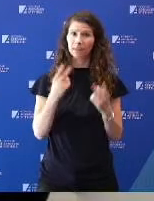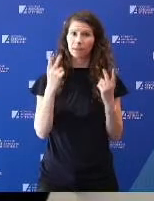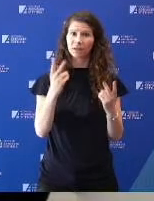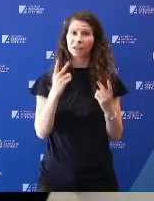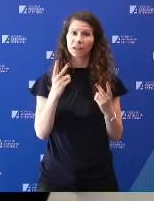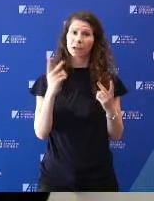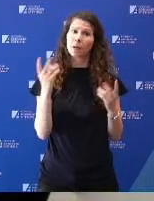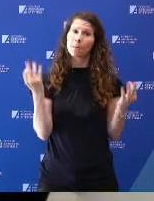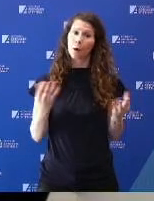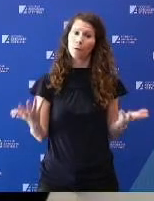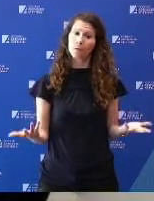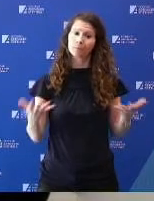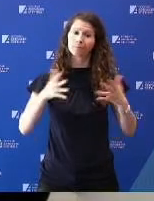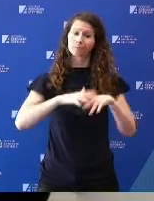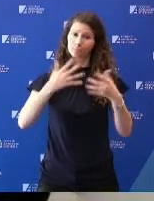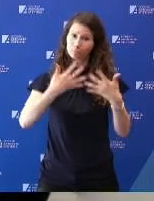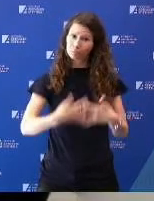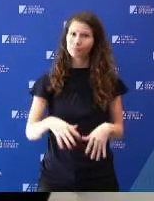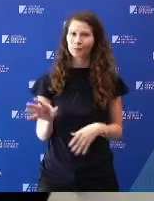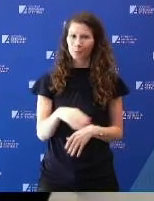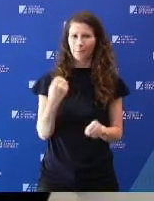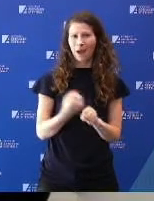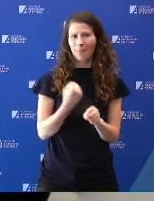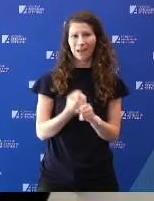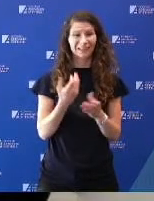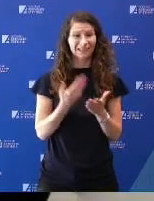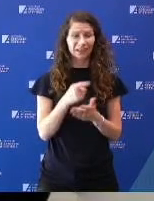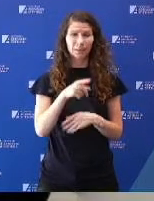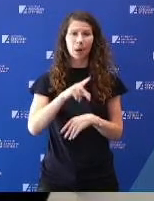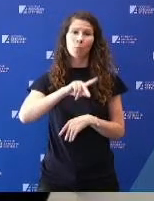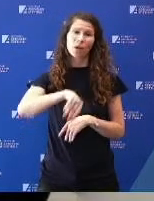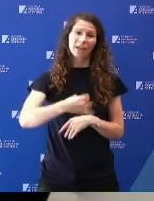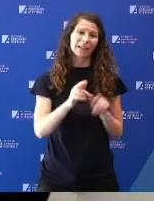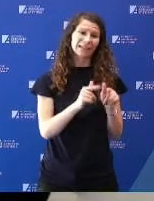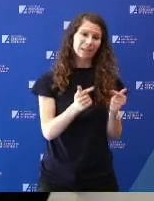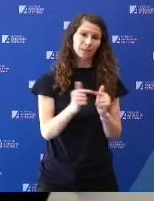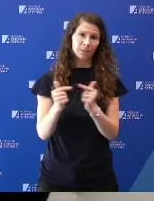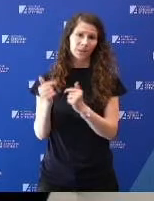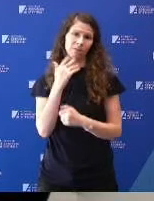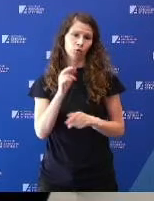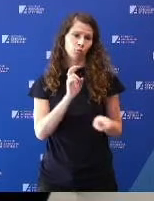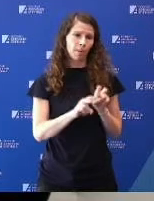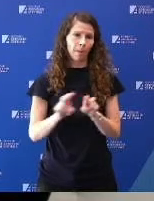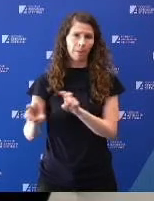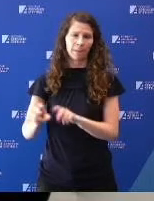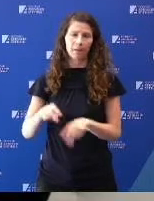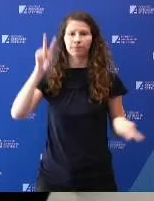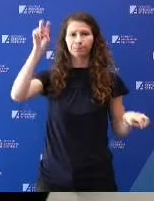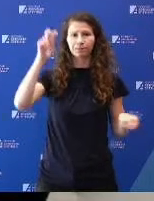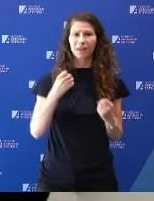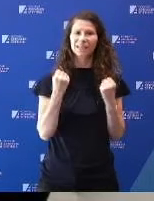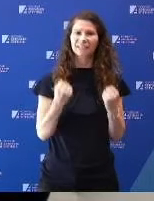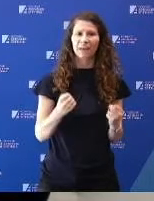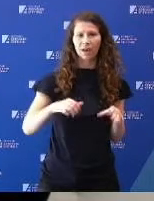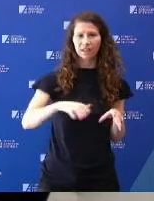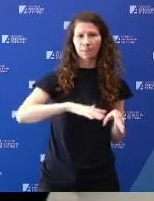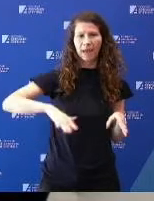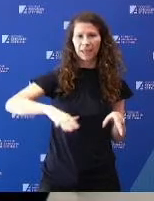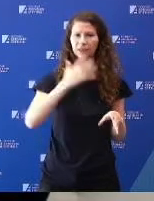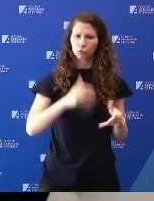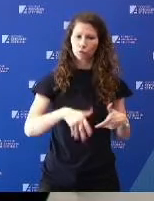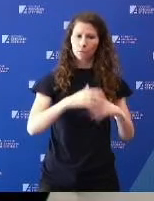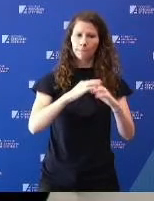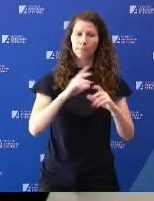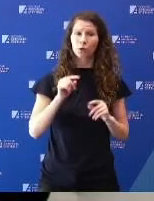deswegen wollen wir diese Projektteams zusammenstellen, wo wir sogenannte Safe Spaces schaffen, wo die Menschen